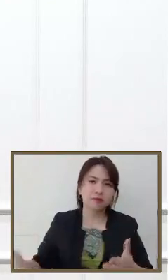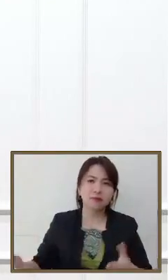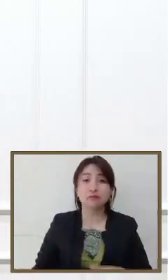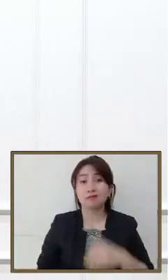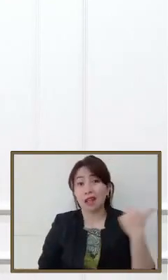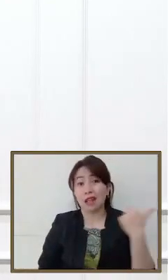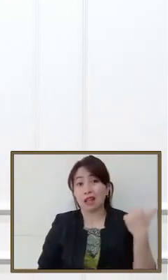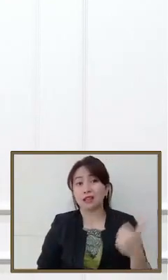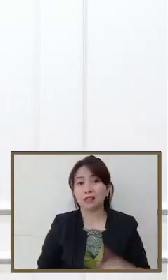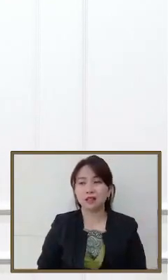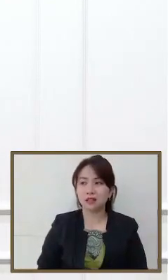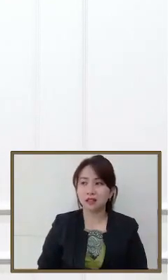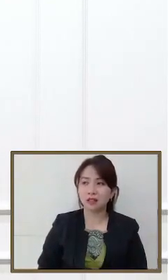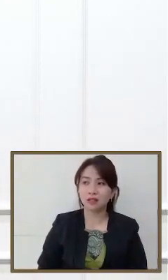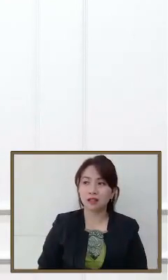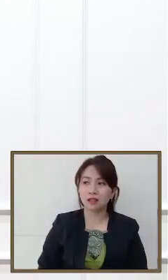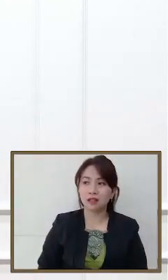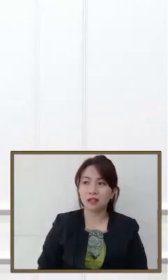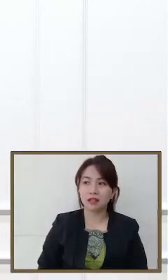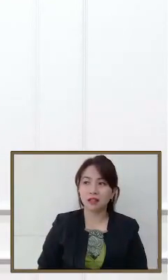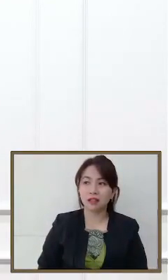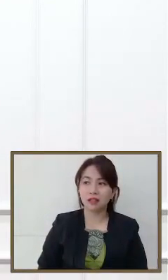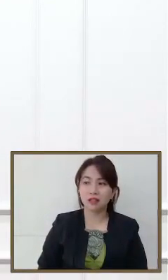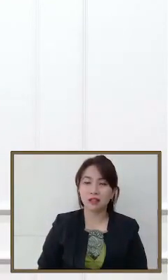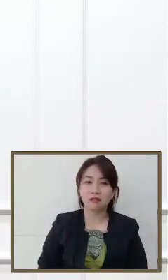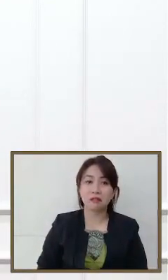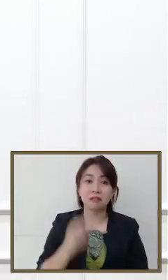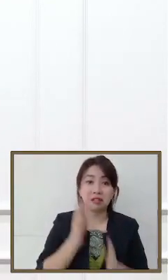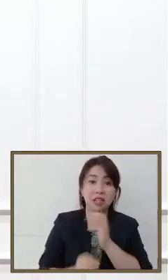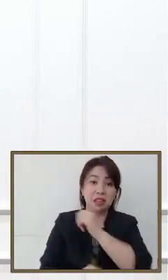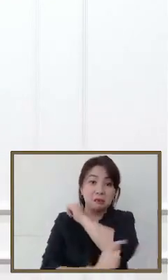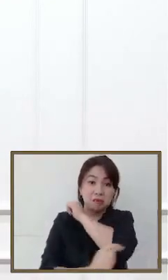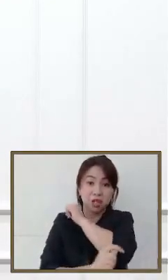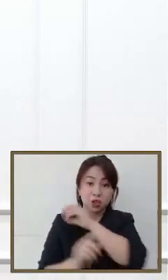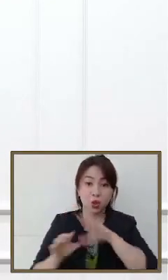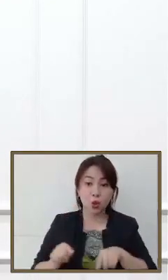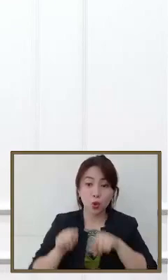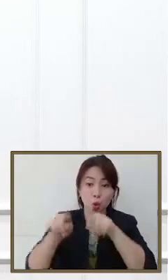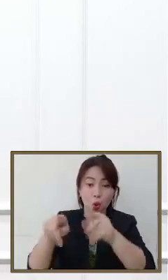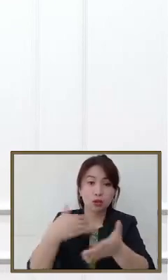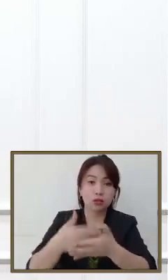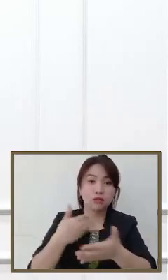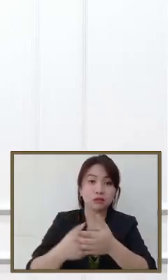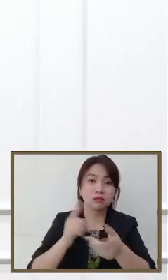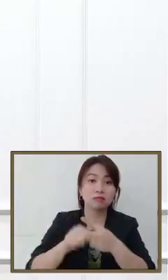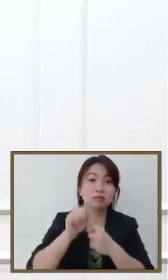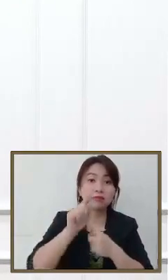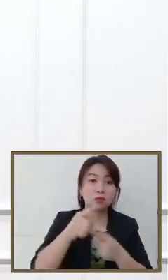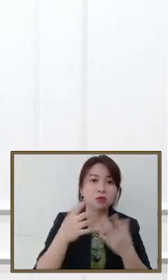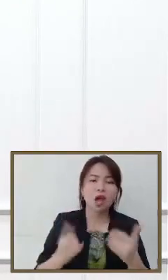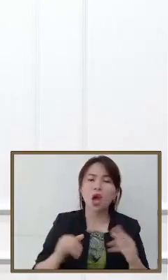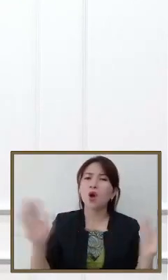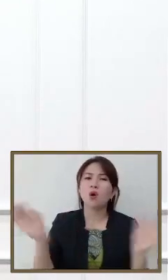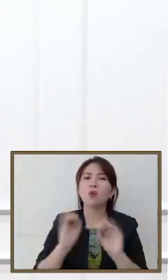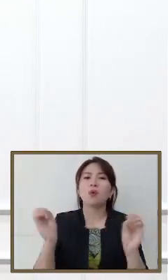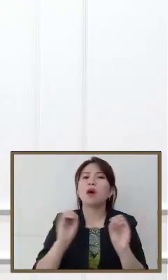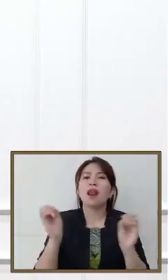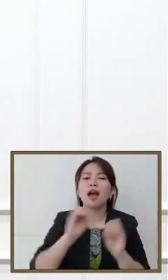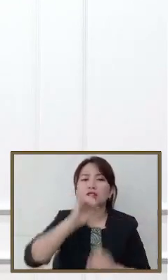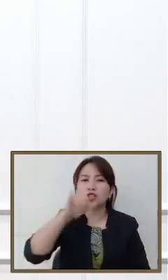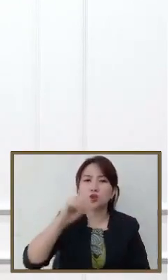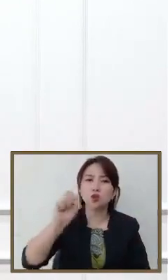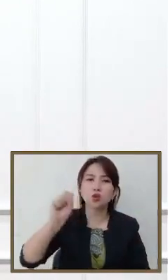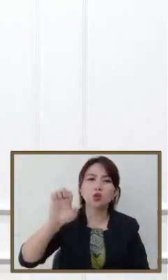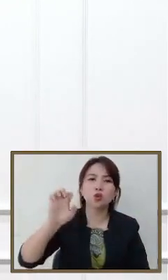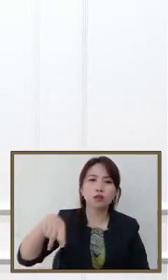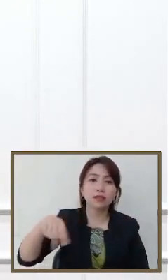palay na ang lumalapit tutukain mo lang tatanggi ka pa ba Wala Wala silang ibang kasama si Jose si Joseph at